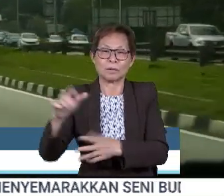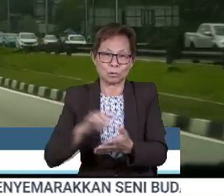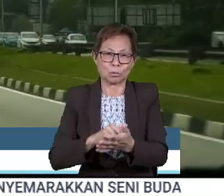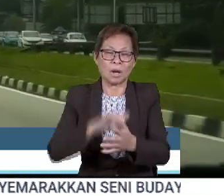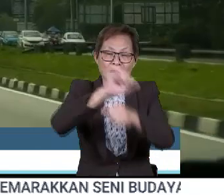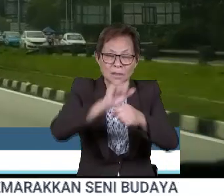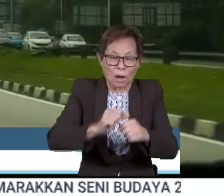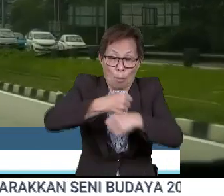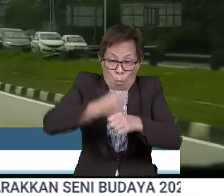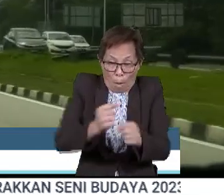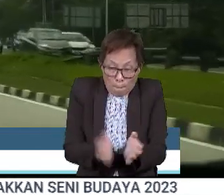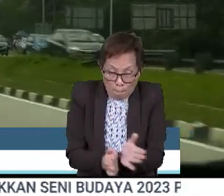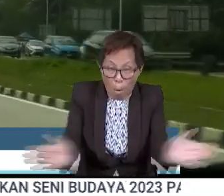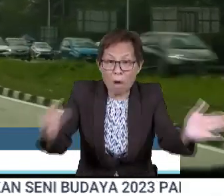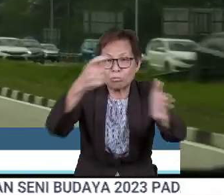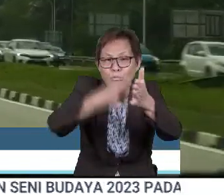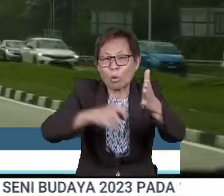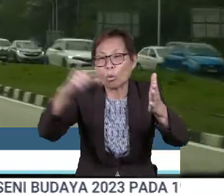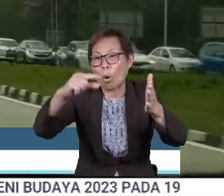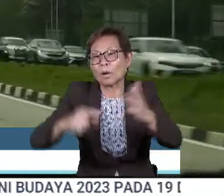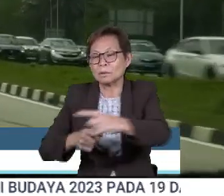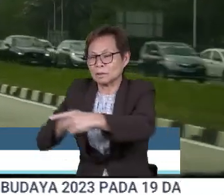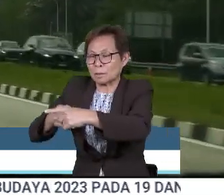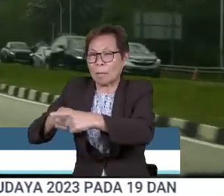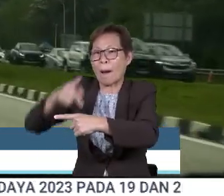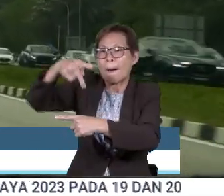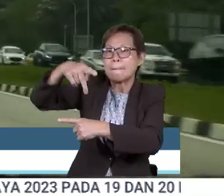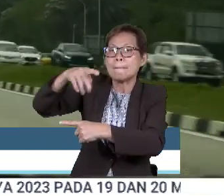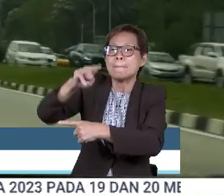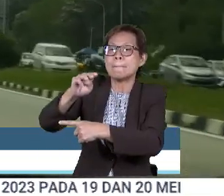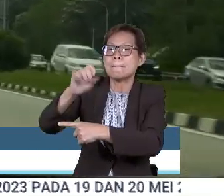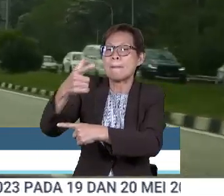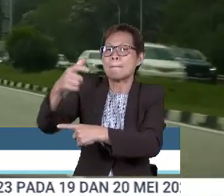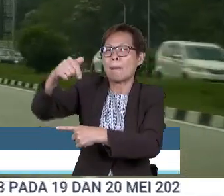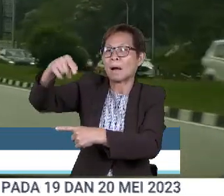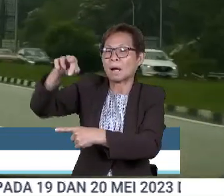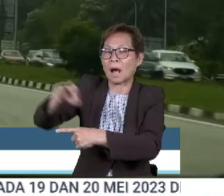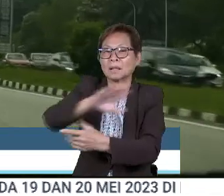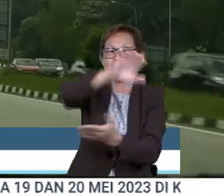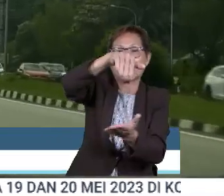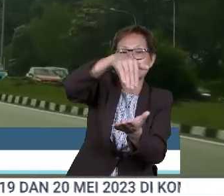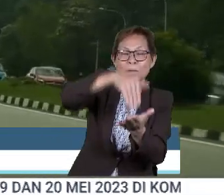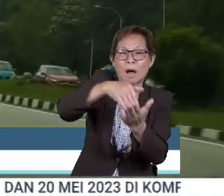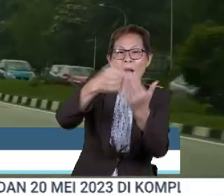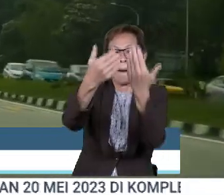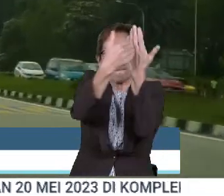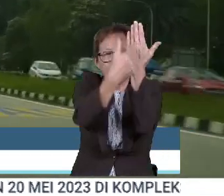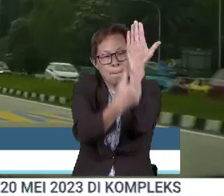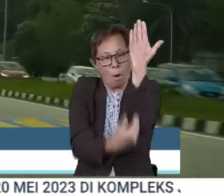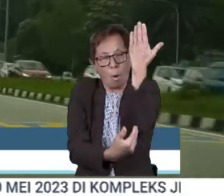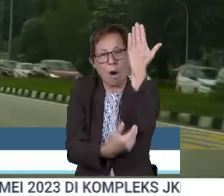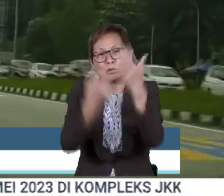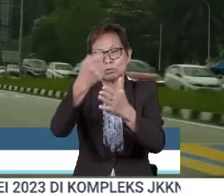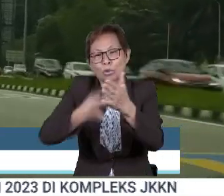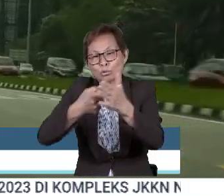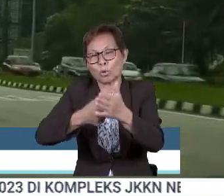Kerja pelebaran bermula dari Plaza Tol Gombak ke Persimpangan Mempagar dan Lebuh Raya Lingkaran Tengah Utama Central Spine Road ke Plaza Tol